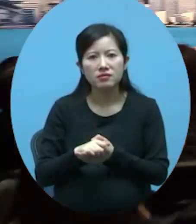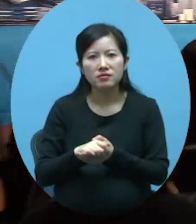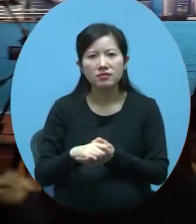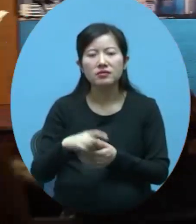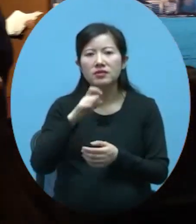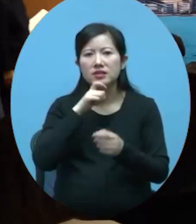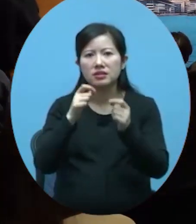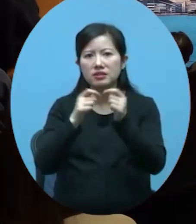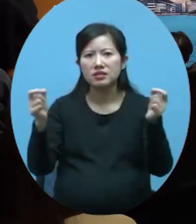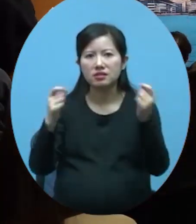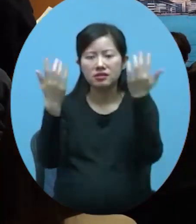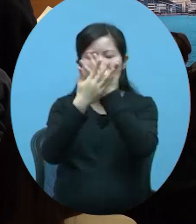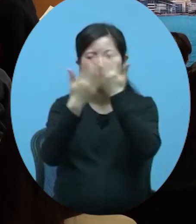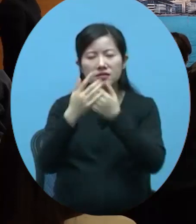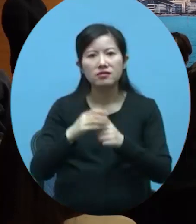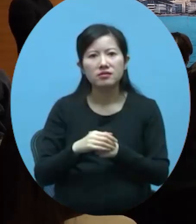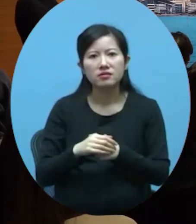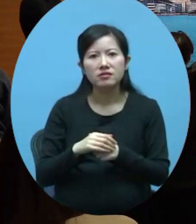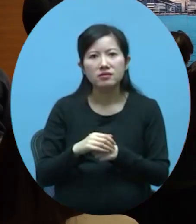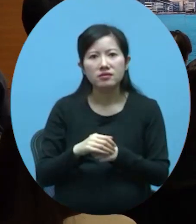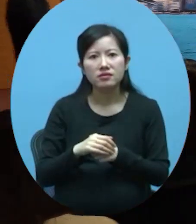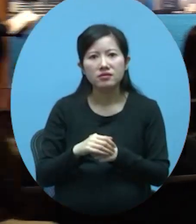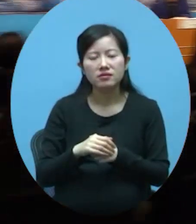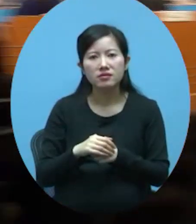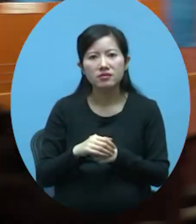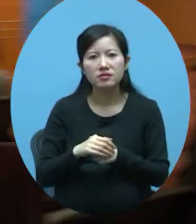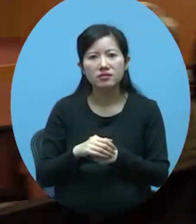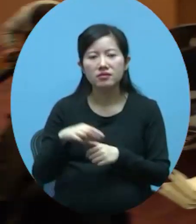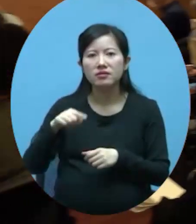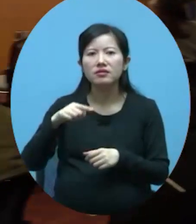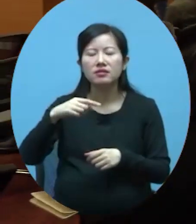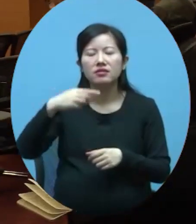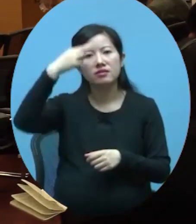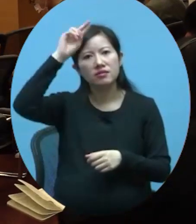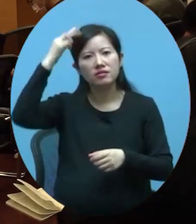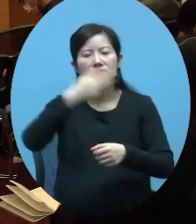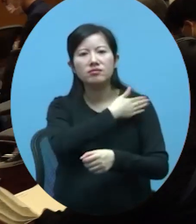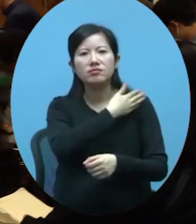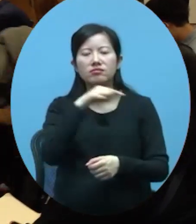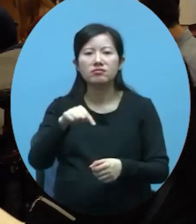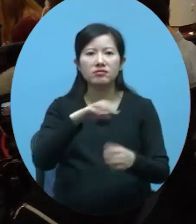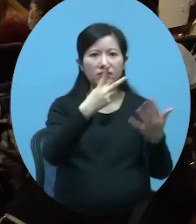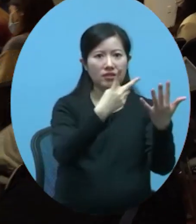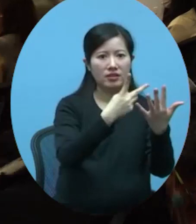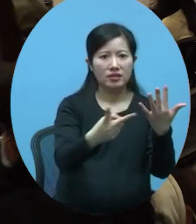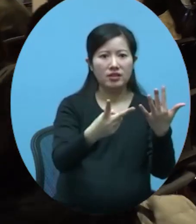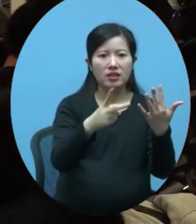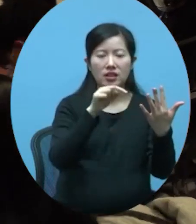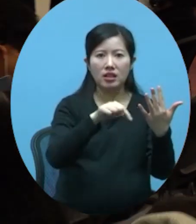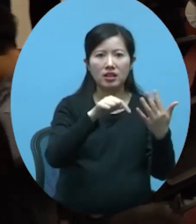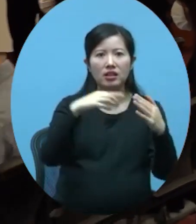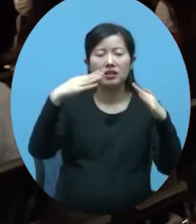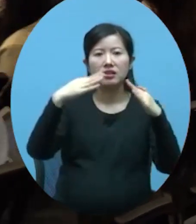你好 有線的我想問一下外傭的案件首先第五十二個案件通常住